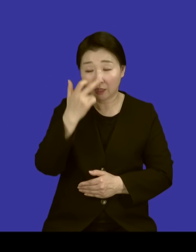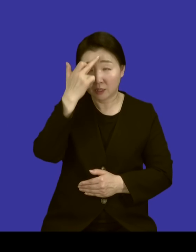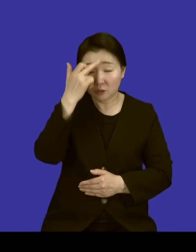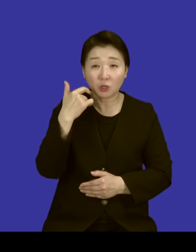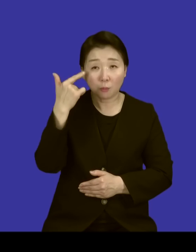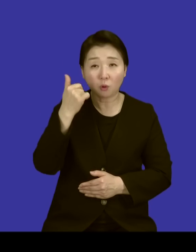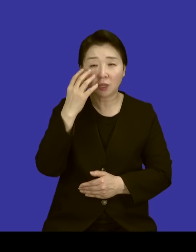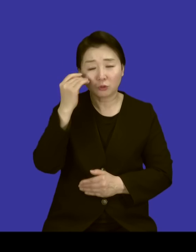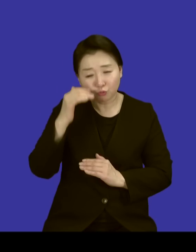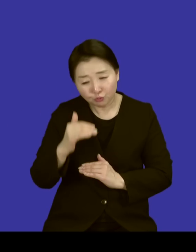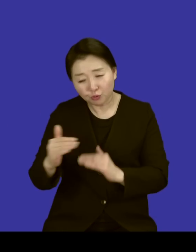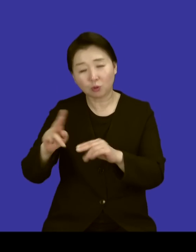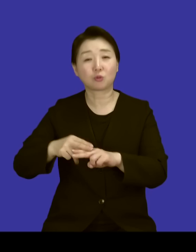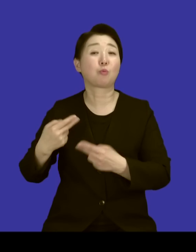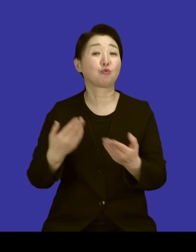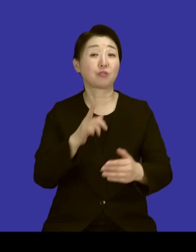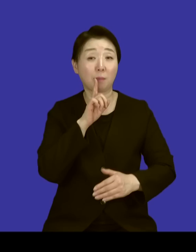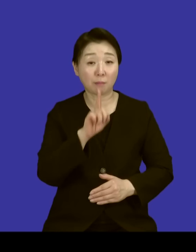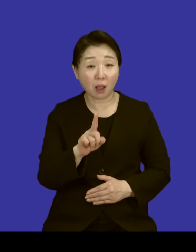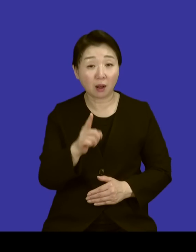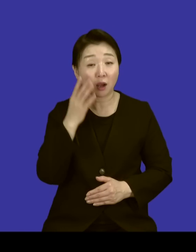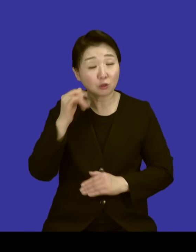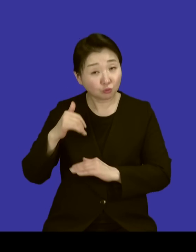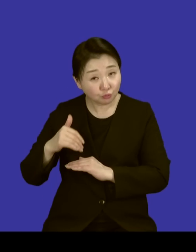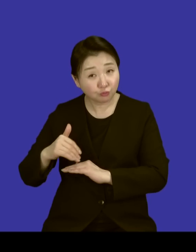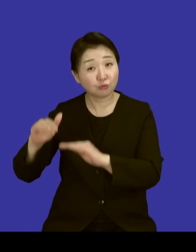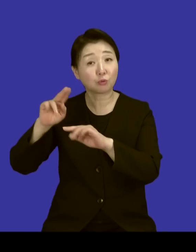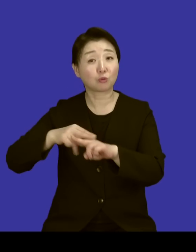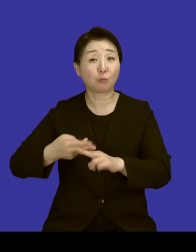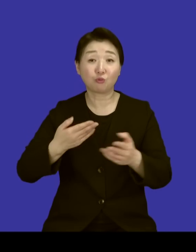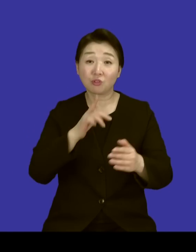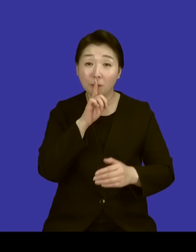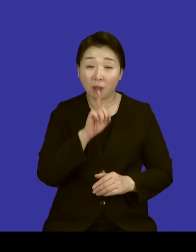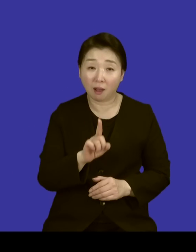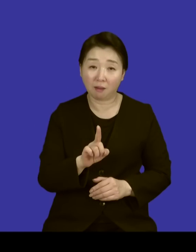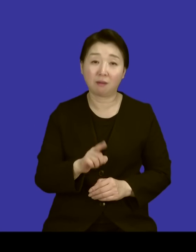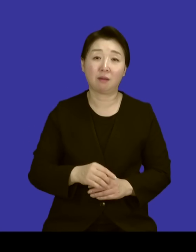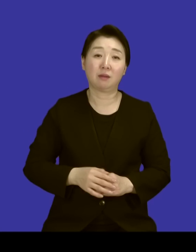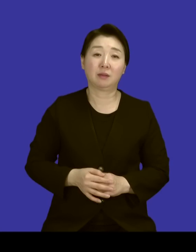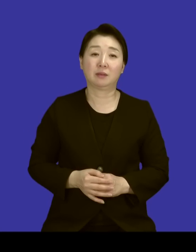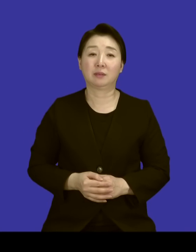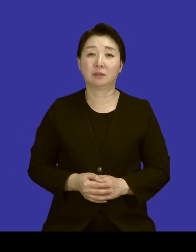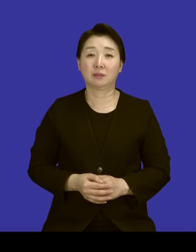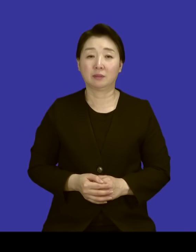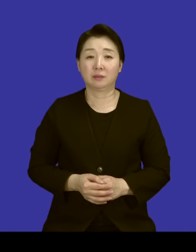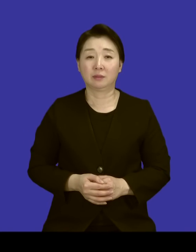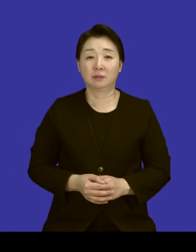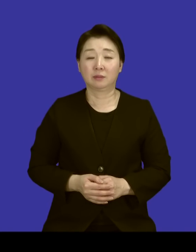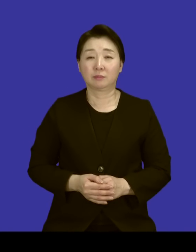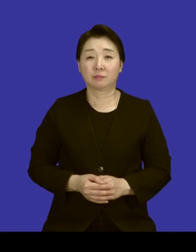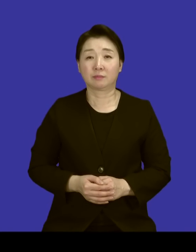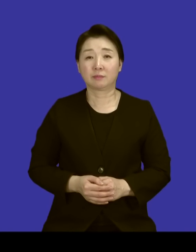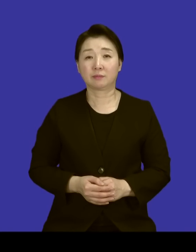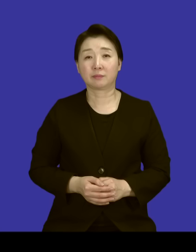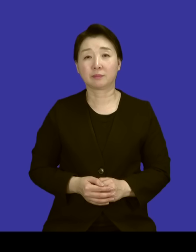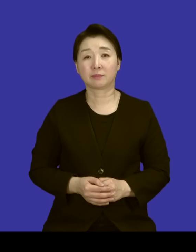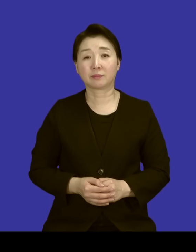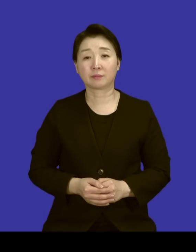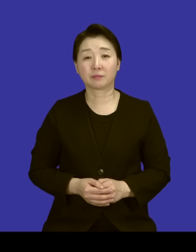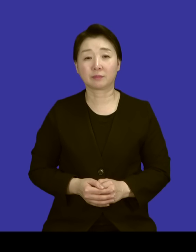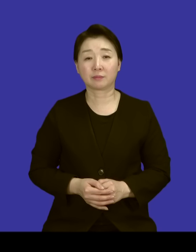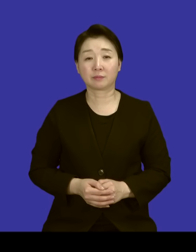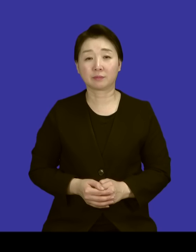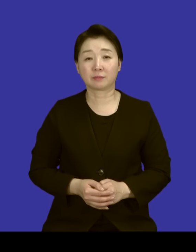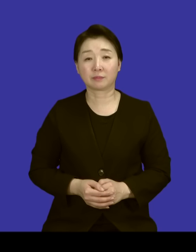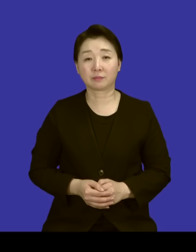목사에게 순조로움을 선물하실 것이다. 순조로움. 순조로움을 선물하실 것이다. 그 이야기를 하시는 거예요. 예.